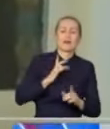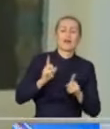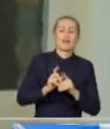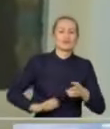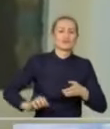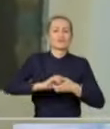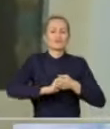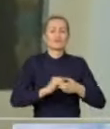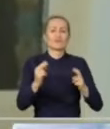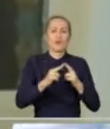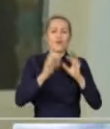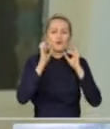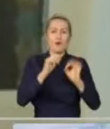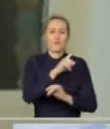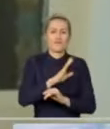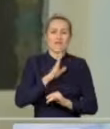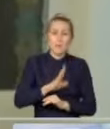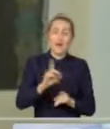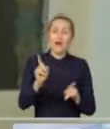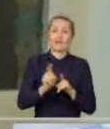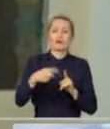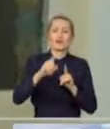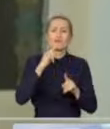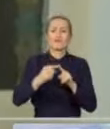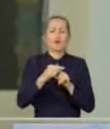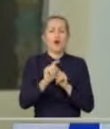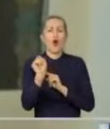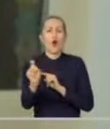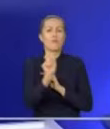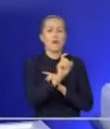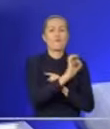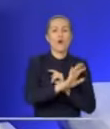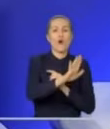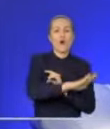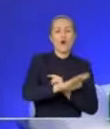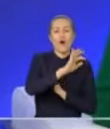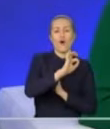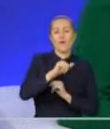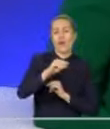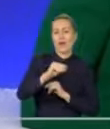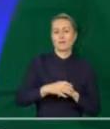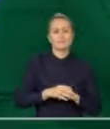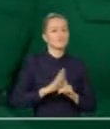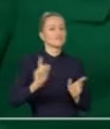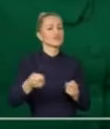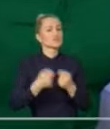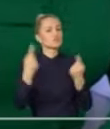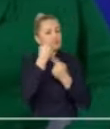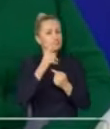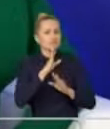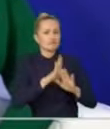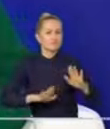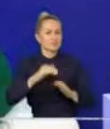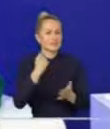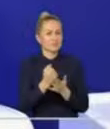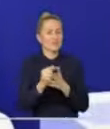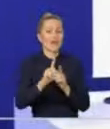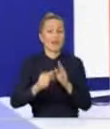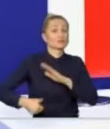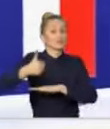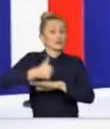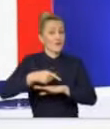Stanami Zjednoczonymi, czyli jest to w opozycji do pewnych pomysłów elit brukselskich. Wspólne stanowisko w najważniejszych sprawach pod przewodnictwem